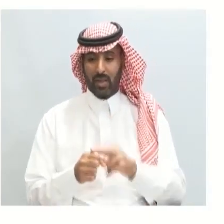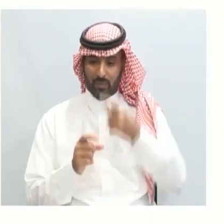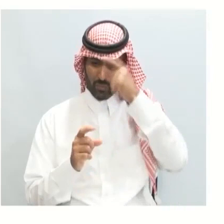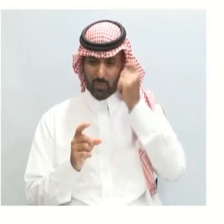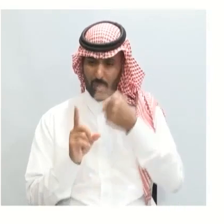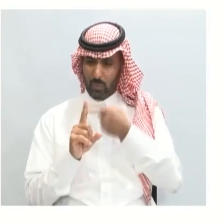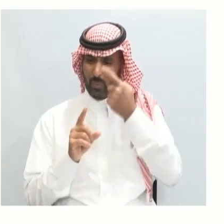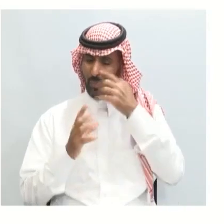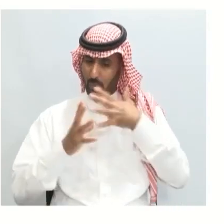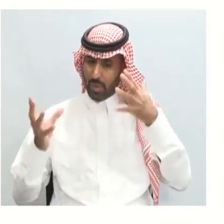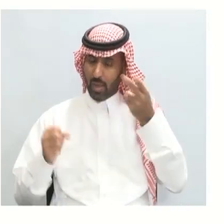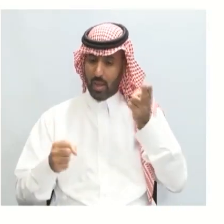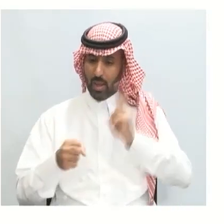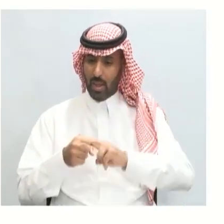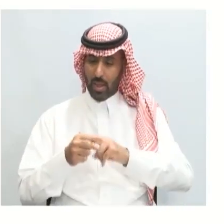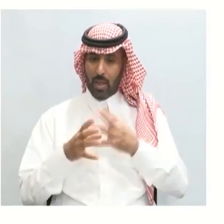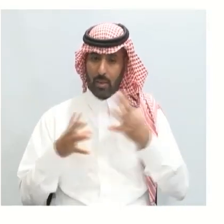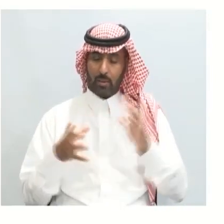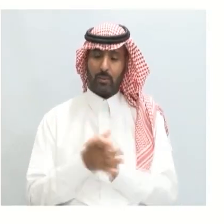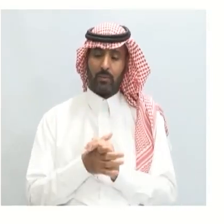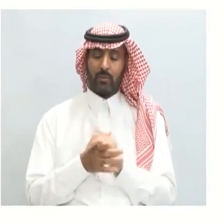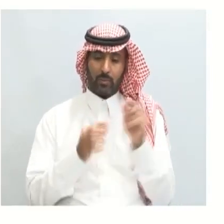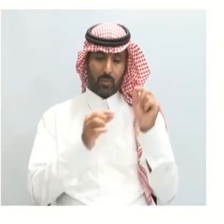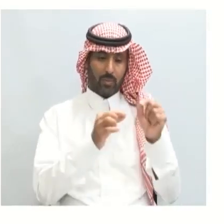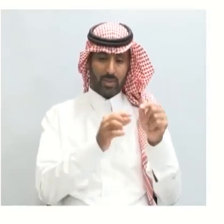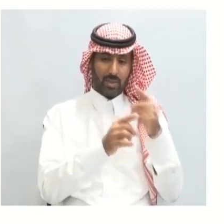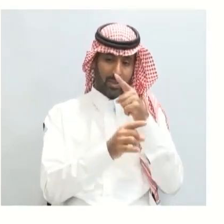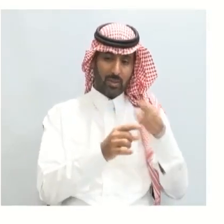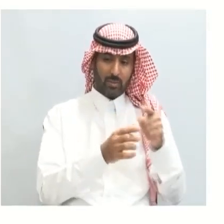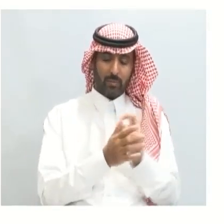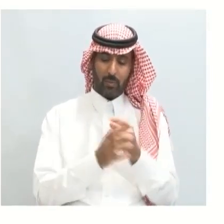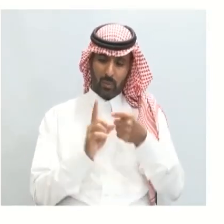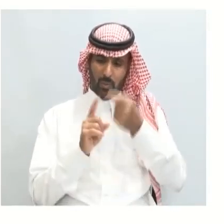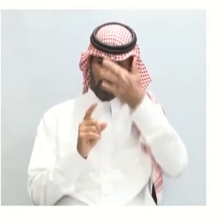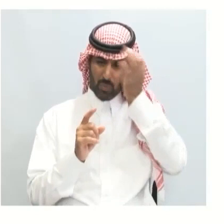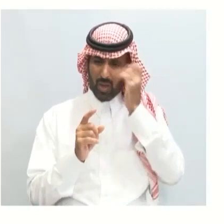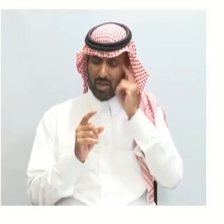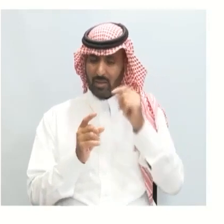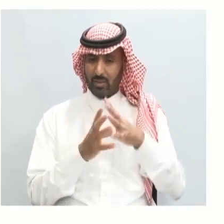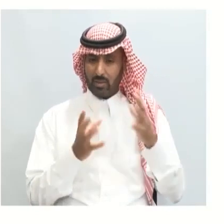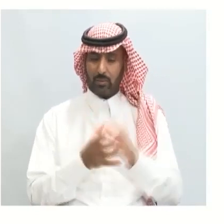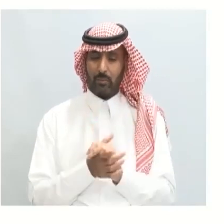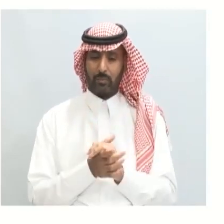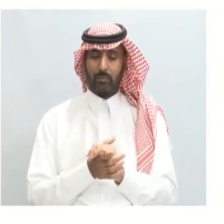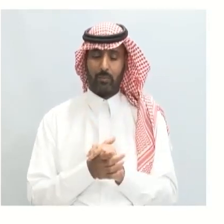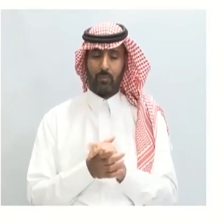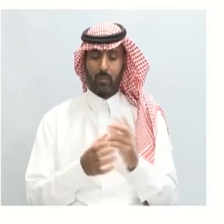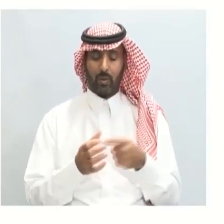الحراره يؤدي الى تضاعف الحجم اذا مر بالصفر بالنسبه للحراره وبالنسبه للحجم بالنسبه للرسم